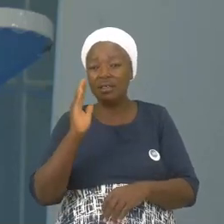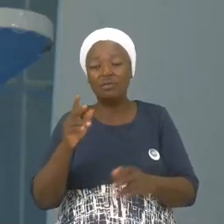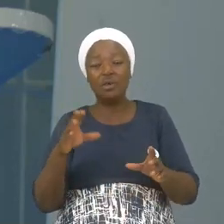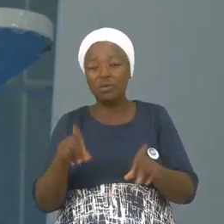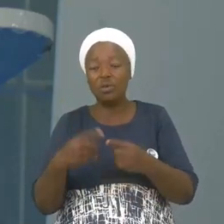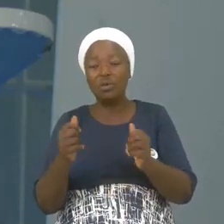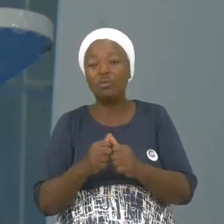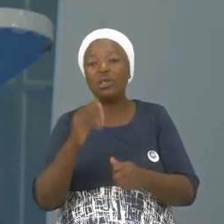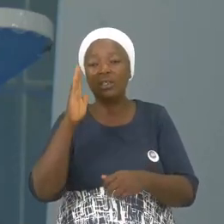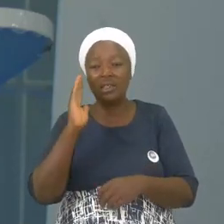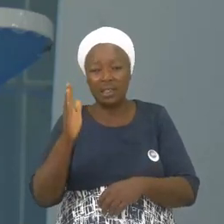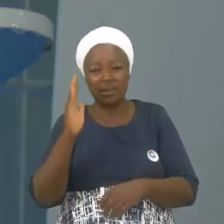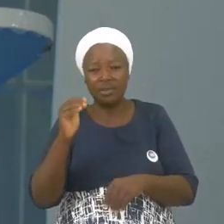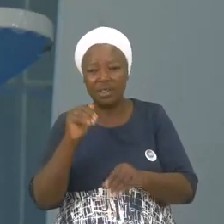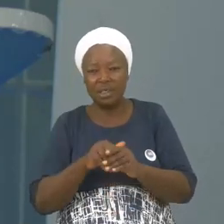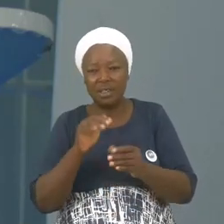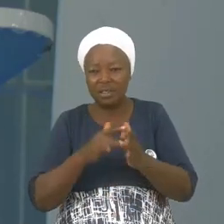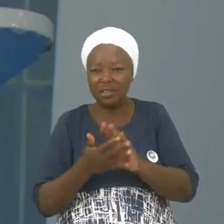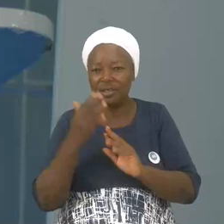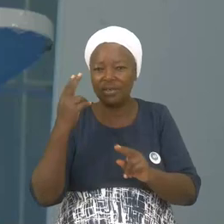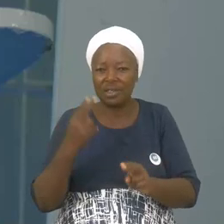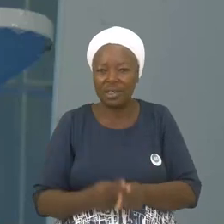des témoignages.